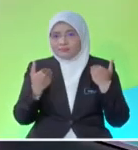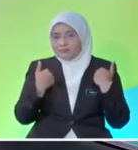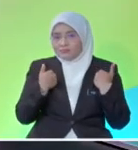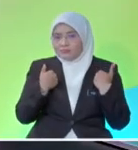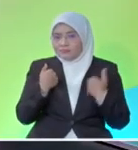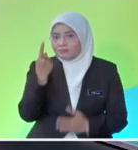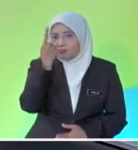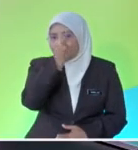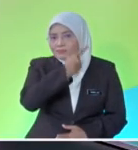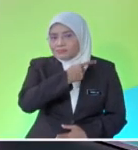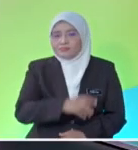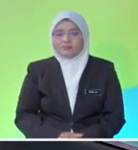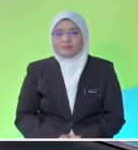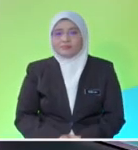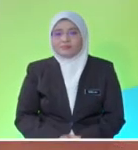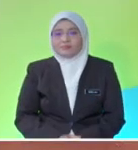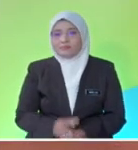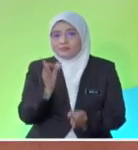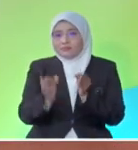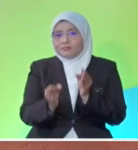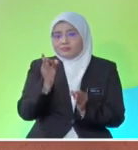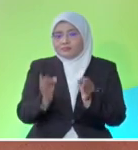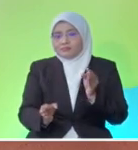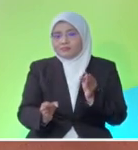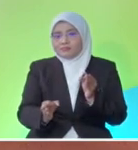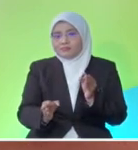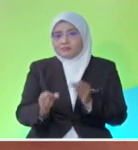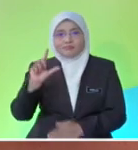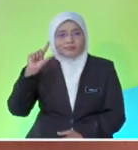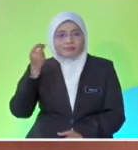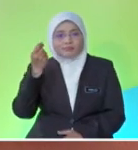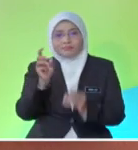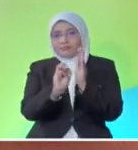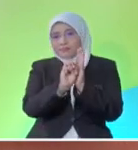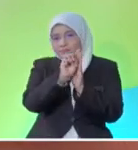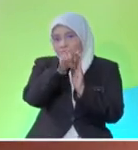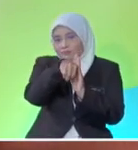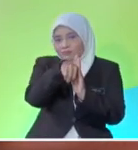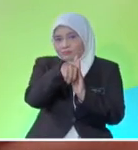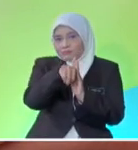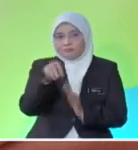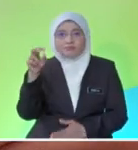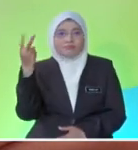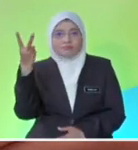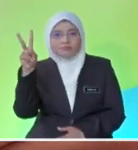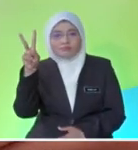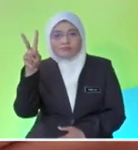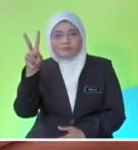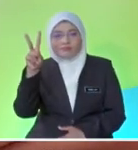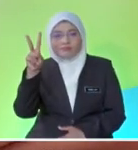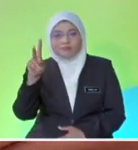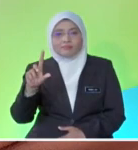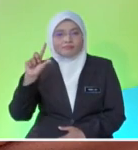contohnya jarum jam kita yang minit ini menunjukkan kepada nombor 12. Baik. Dan jarum pendek menunjukkan ke